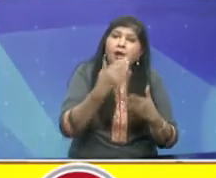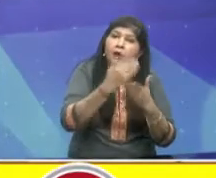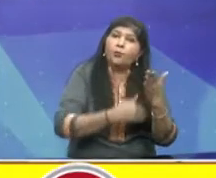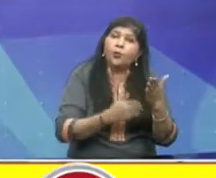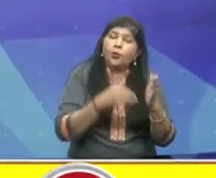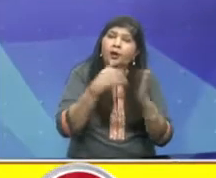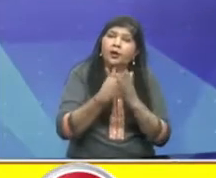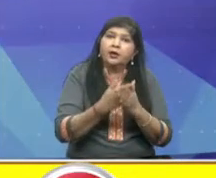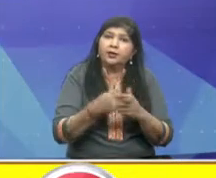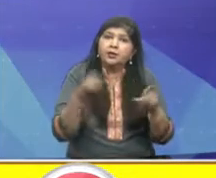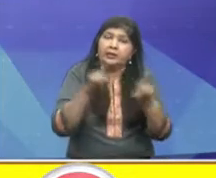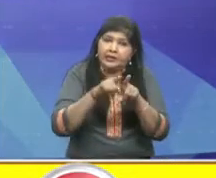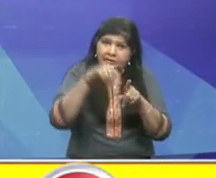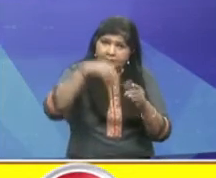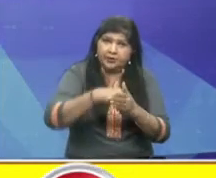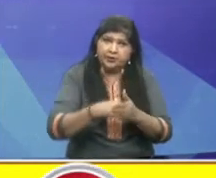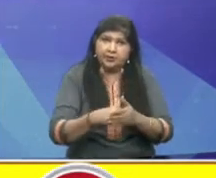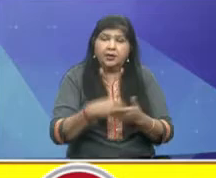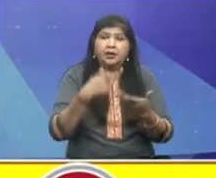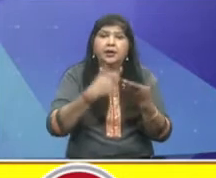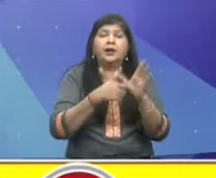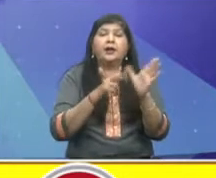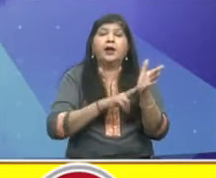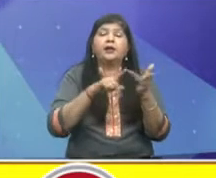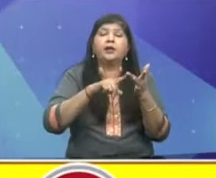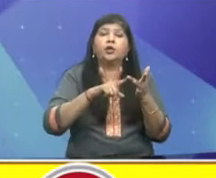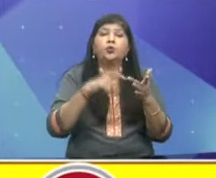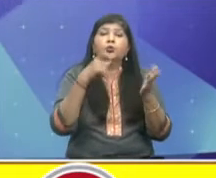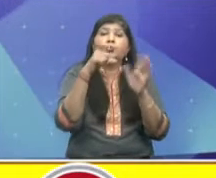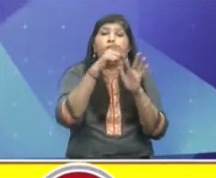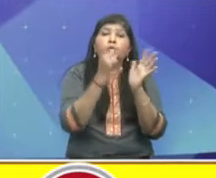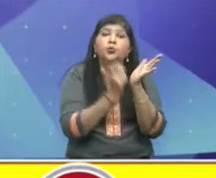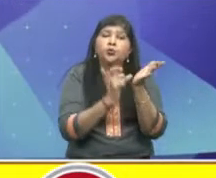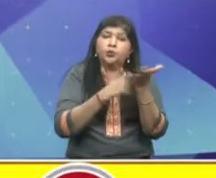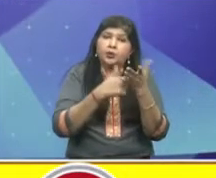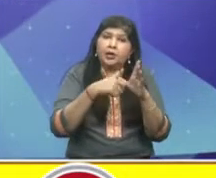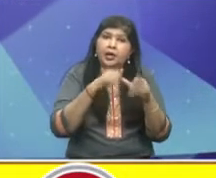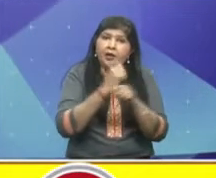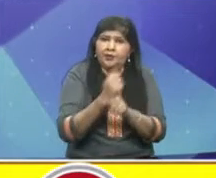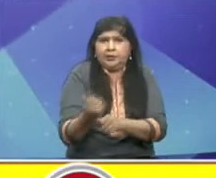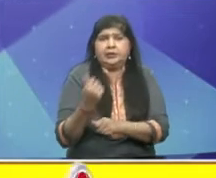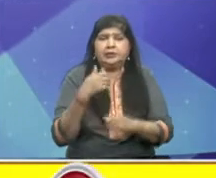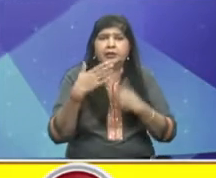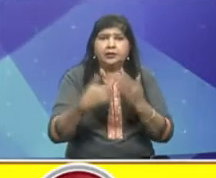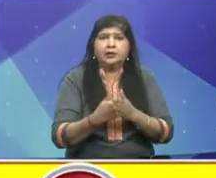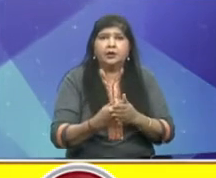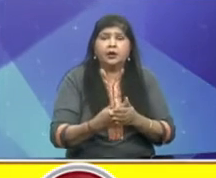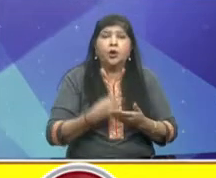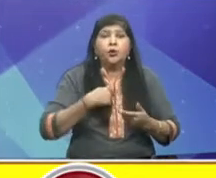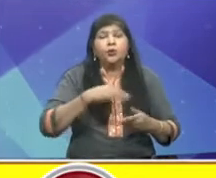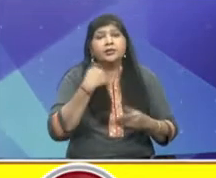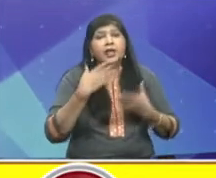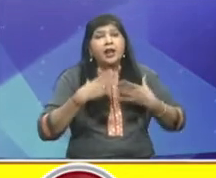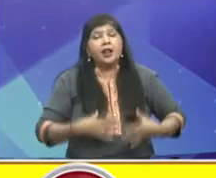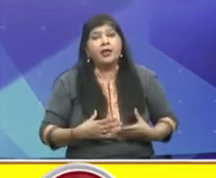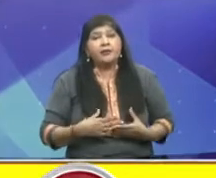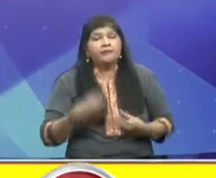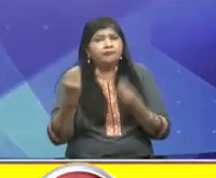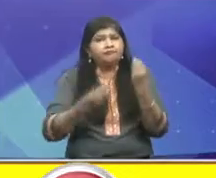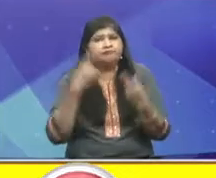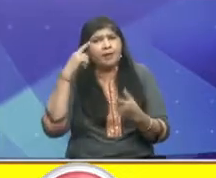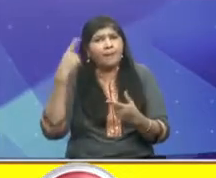दी है। इसमें रानी दुर्गावती के अदम्य साहस और बलिदान की यादें ताजा की गई